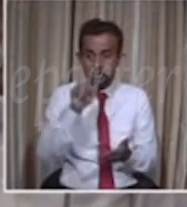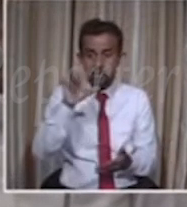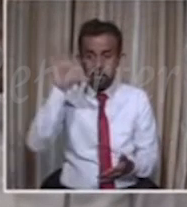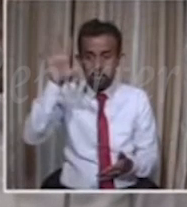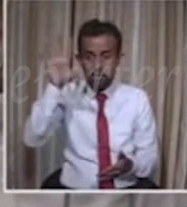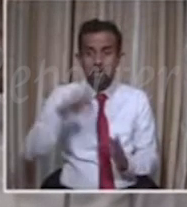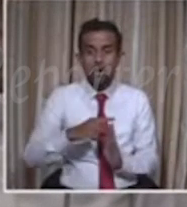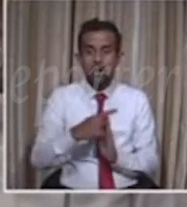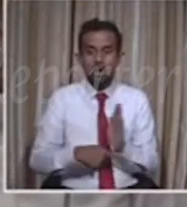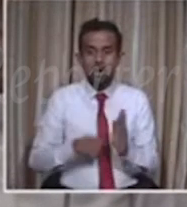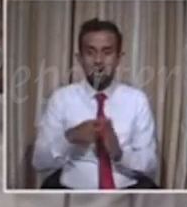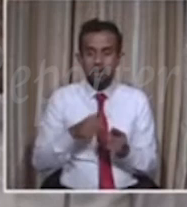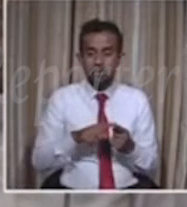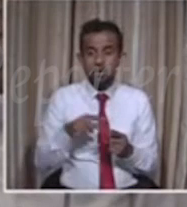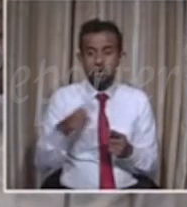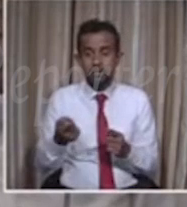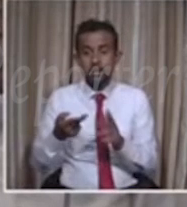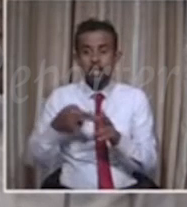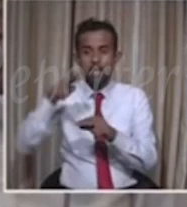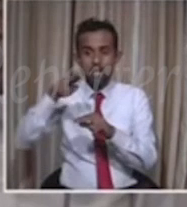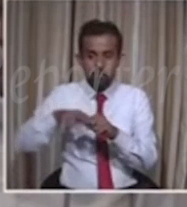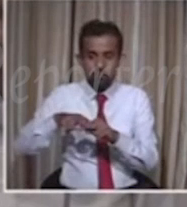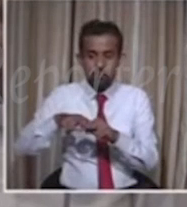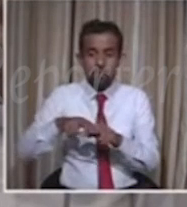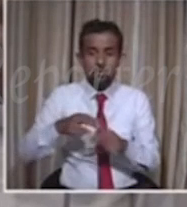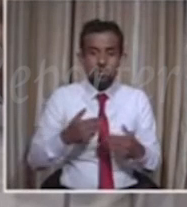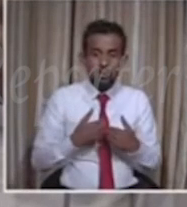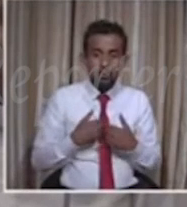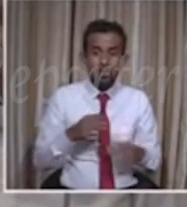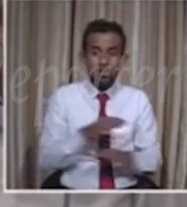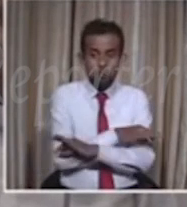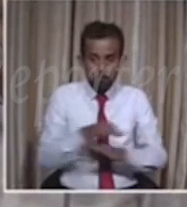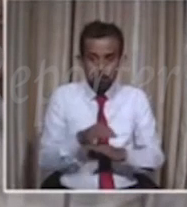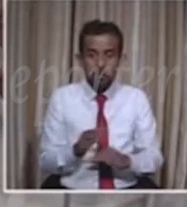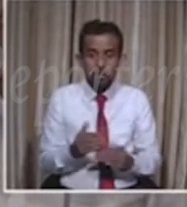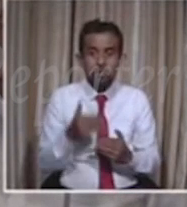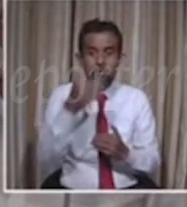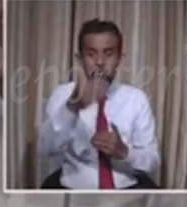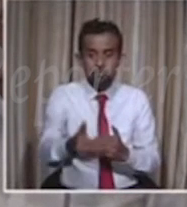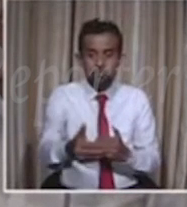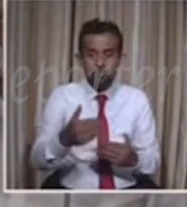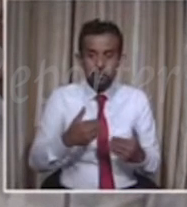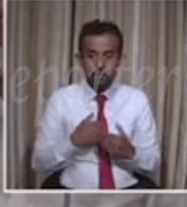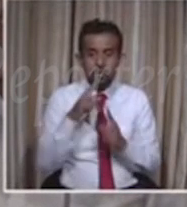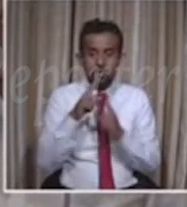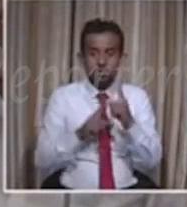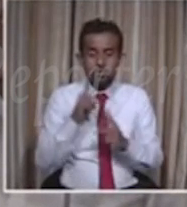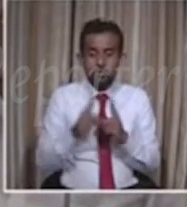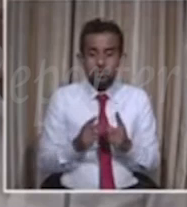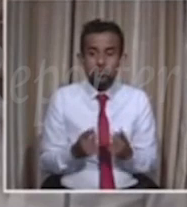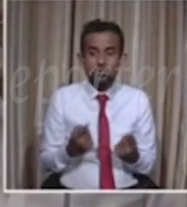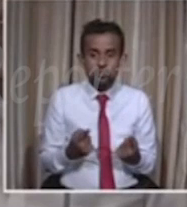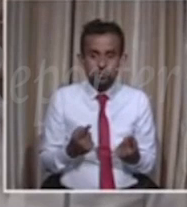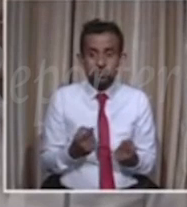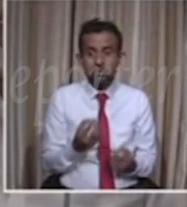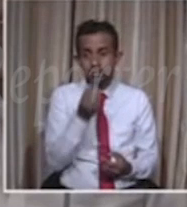ලංකාව. අනික තමයි අෆ්ගනිස්තානේ. ඉතින් අපිට යම්කිසි වැඩසටහනක් කරන්න වෙයි. අපිට අපි සාකච්ඡා කරන්නේ වුමනා